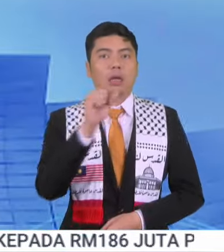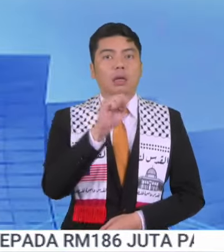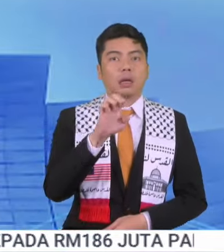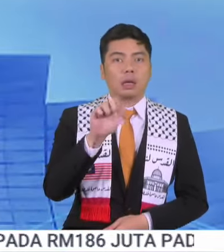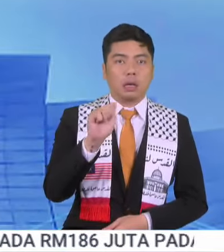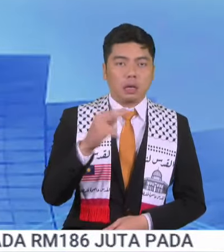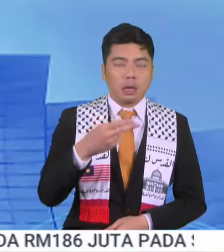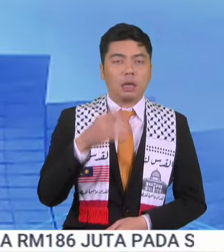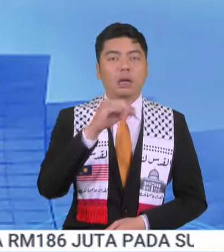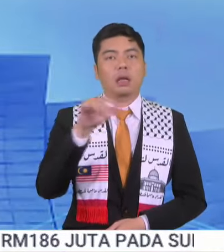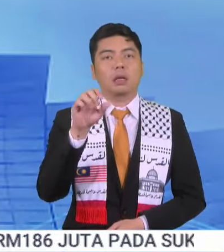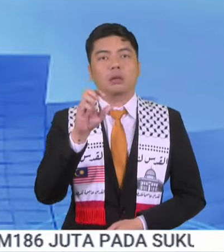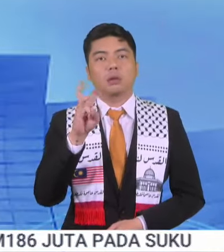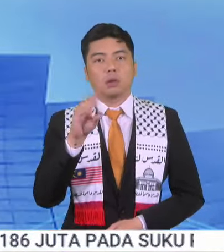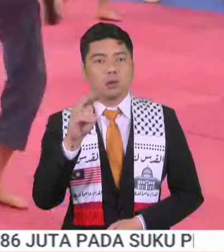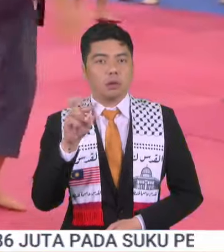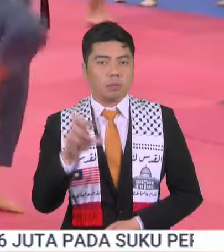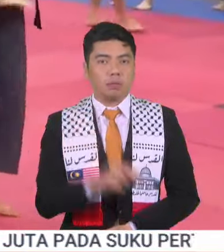dan Wong Zin.